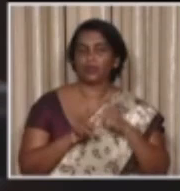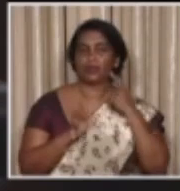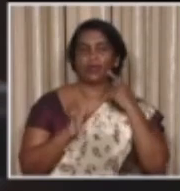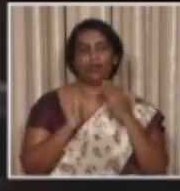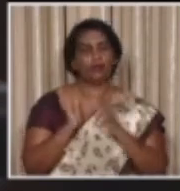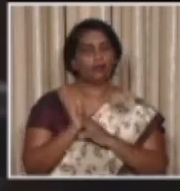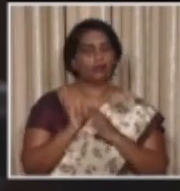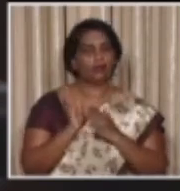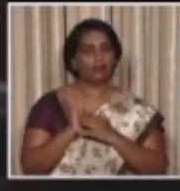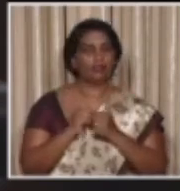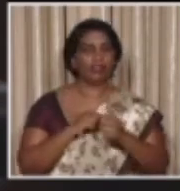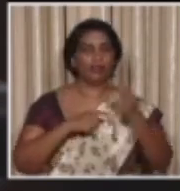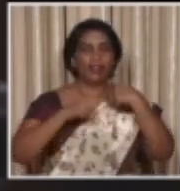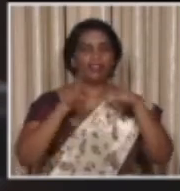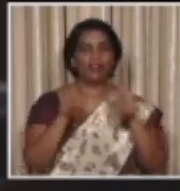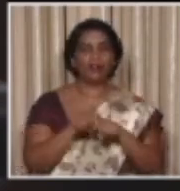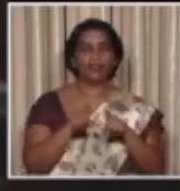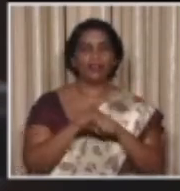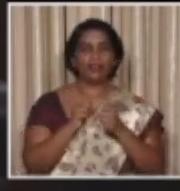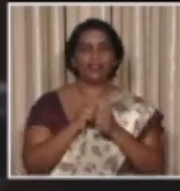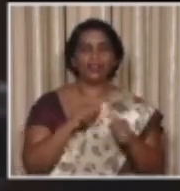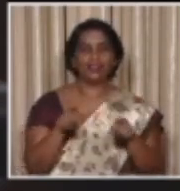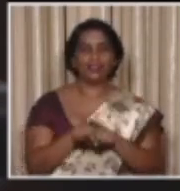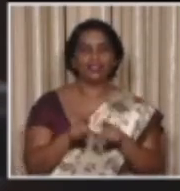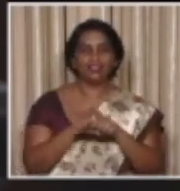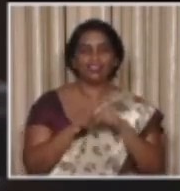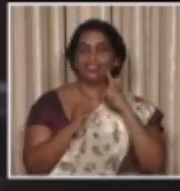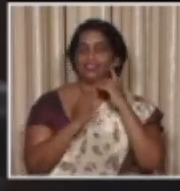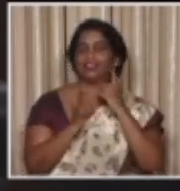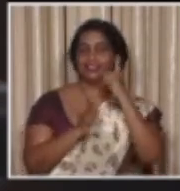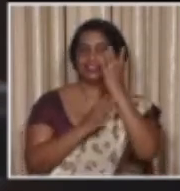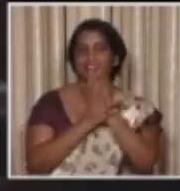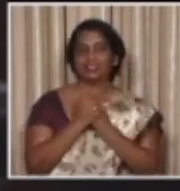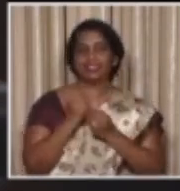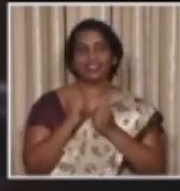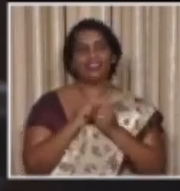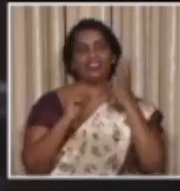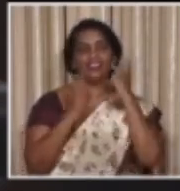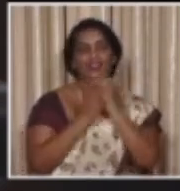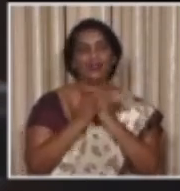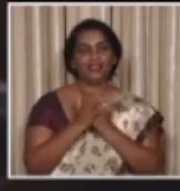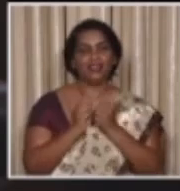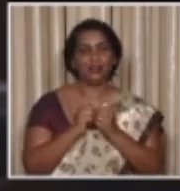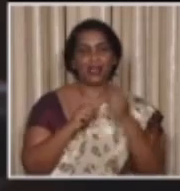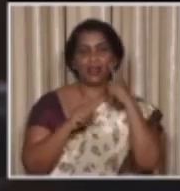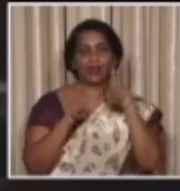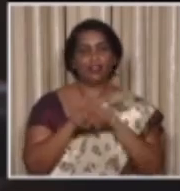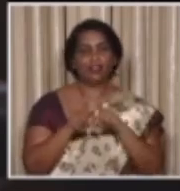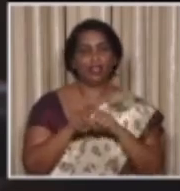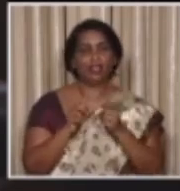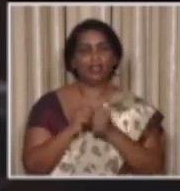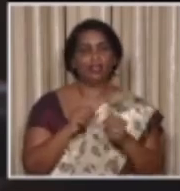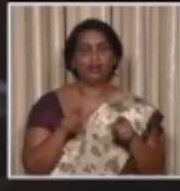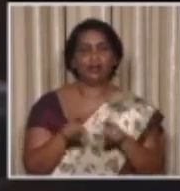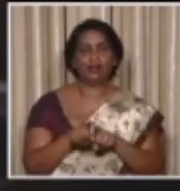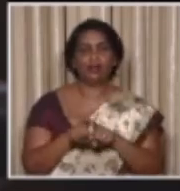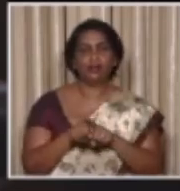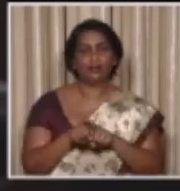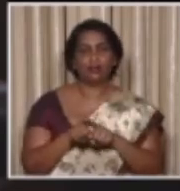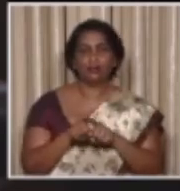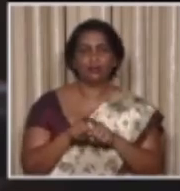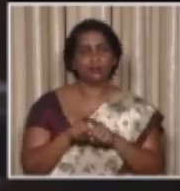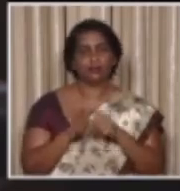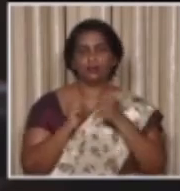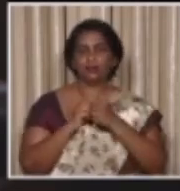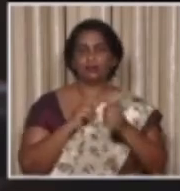කියන ප්‍රදේශවල සර්ව ආගමික නායකයන් ගිය තනක් ඒ සර්ව ආගමික